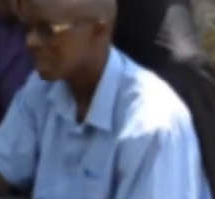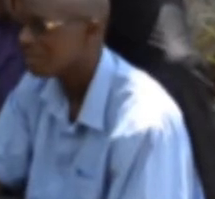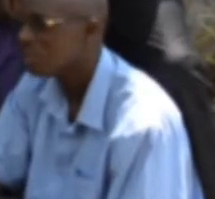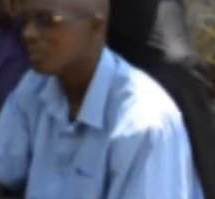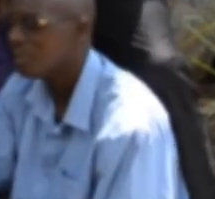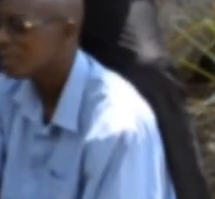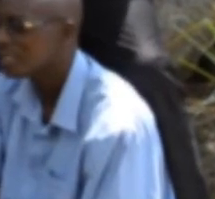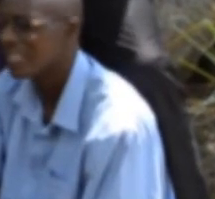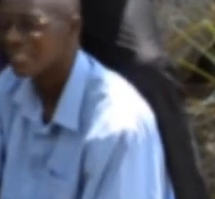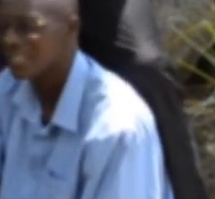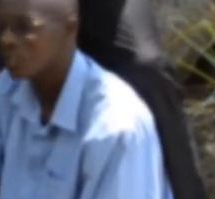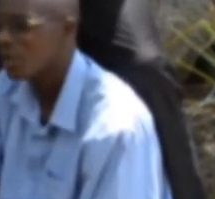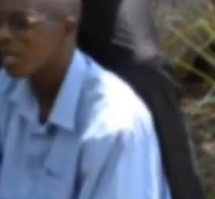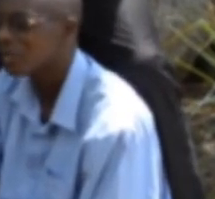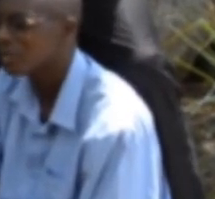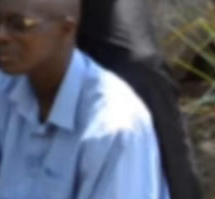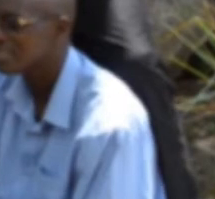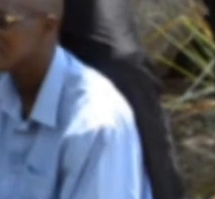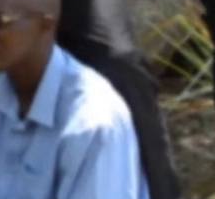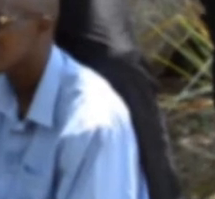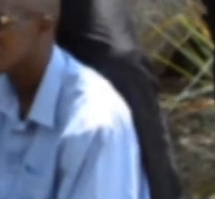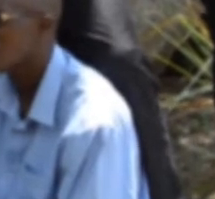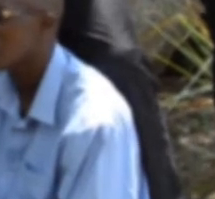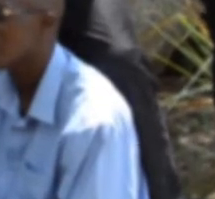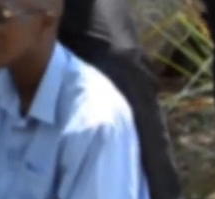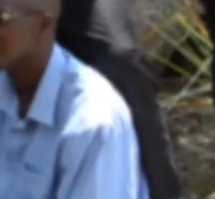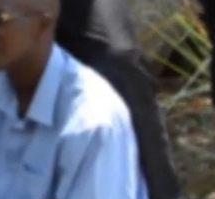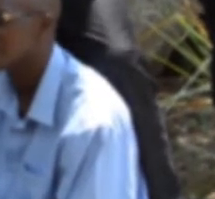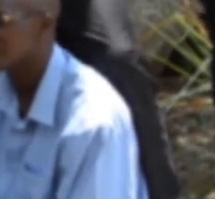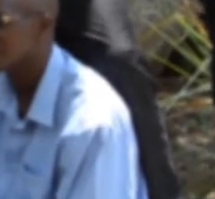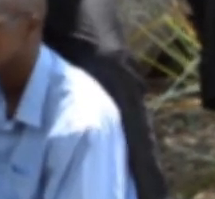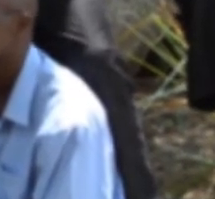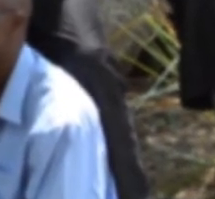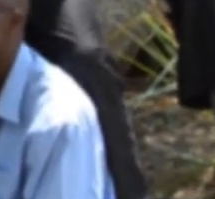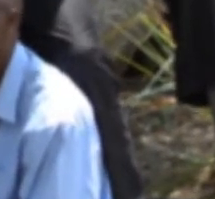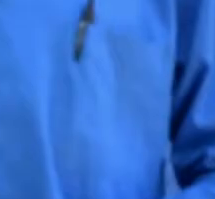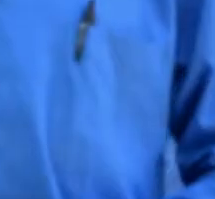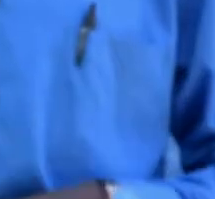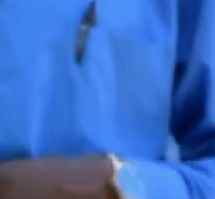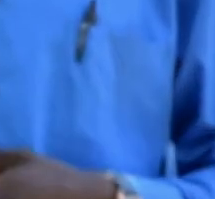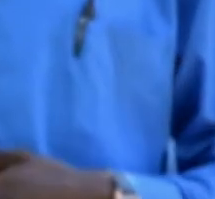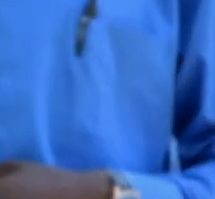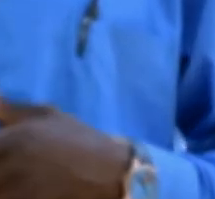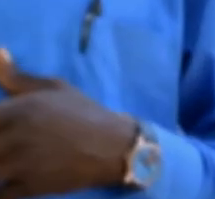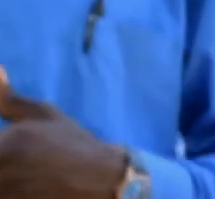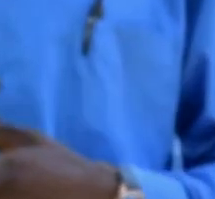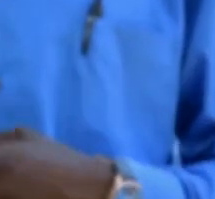ndoda muponesi wangu iye wakandifira.